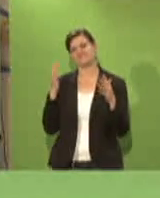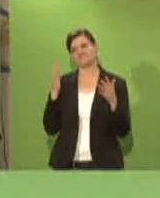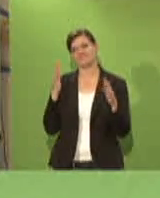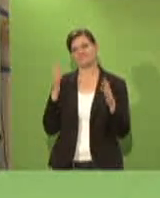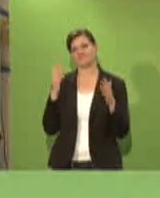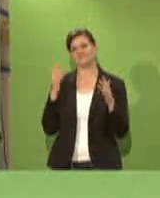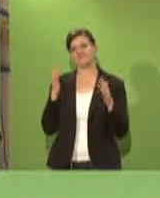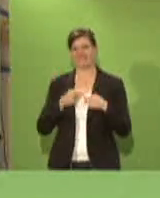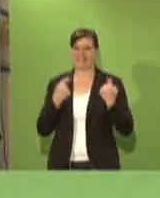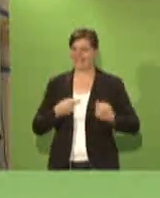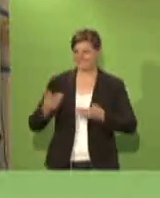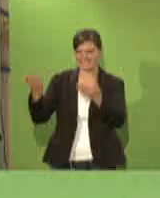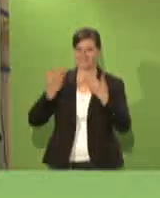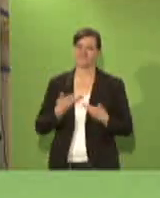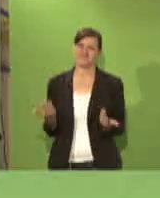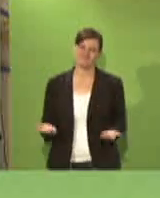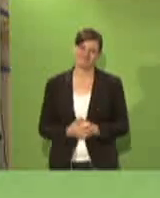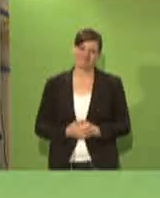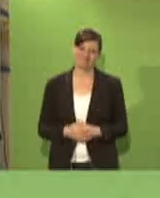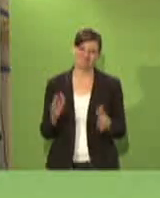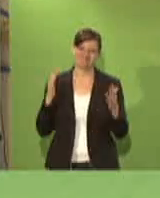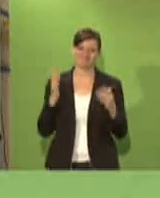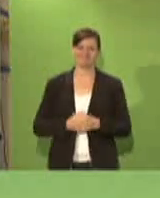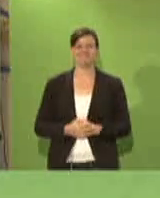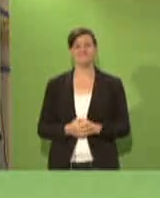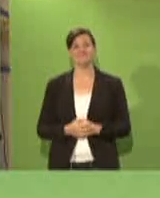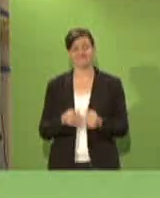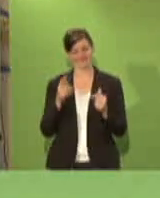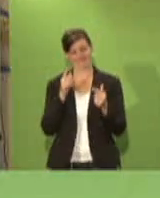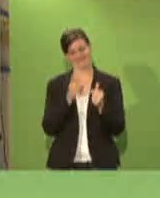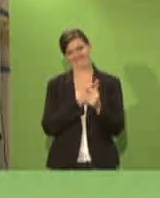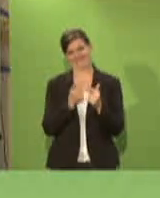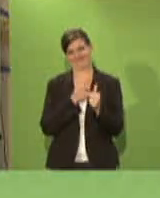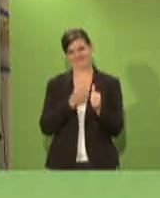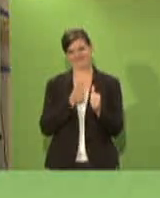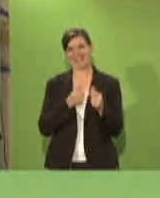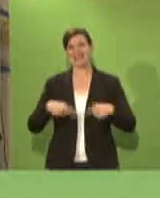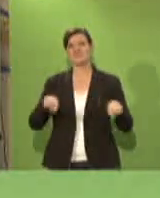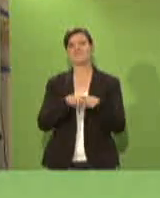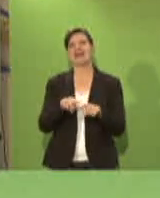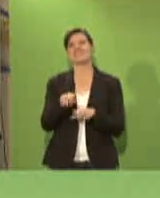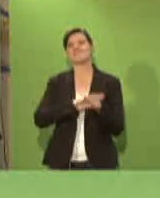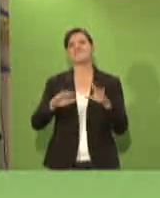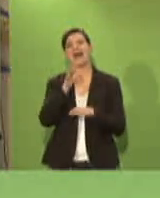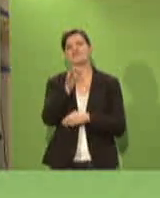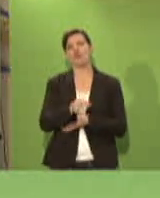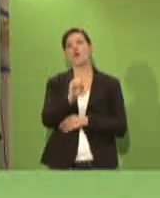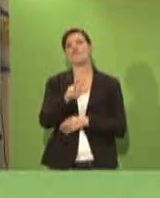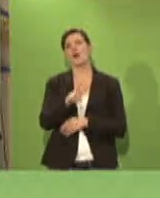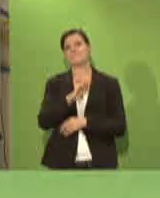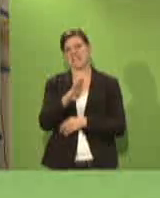Genau, herzlich willkommen. Super. Okay, die letzten beiden. Der Kreisverband Warendorf mit dem OV Behlen